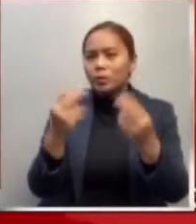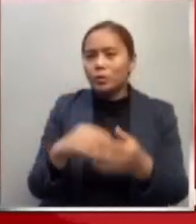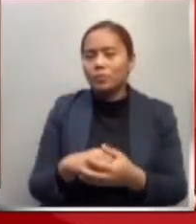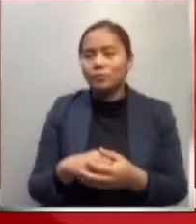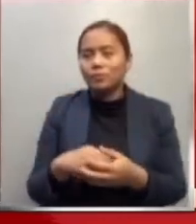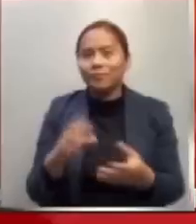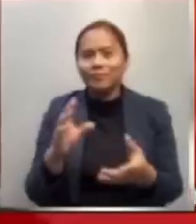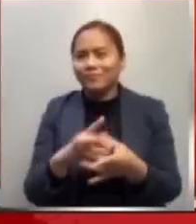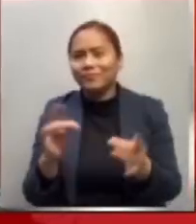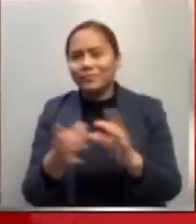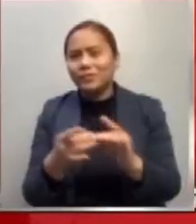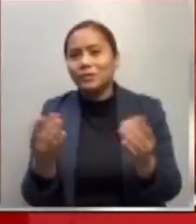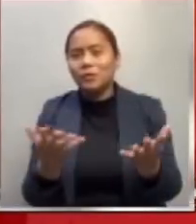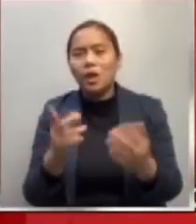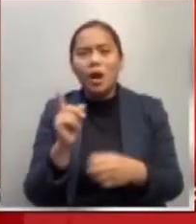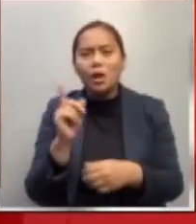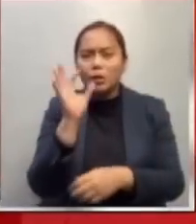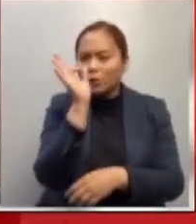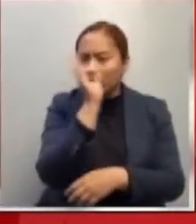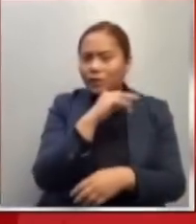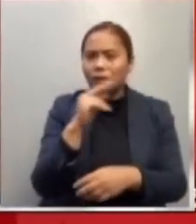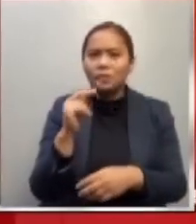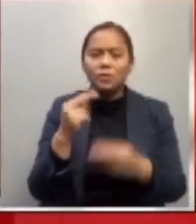news na yan? Ang malaman natin kung anong totoo.